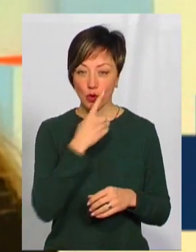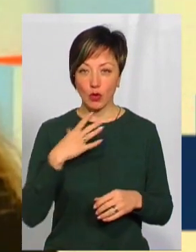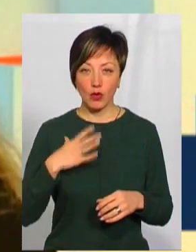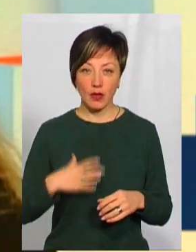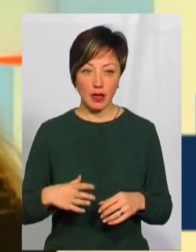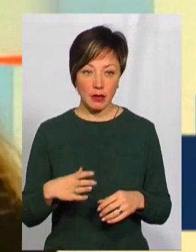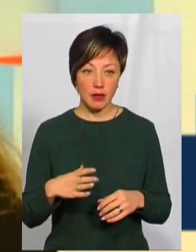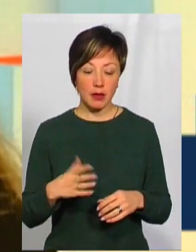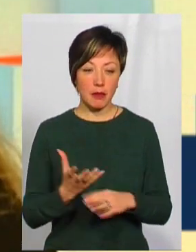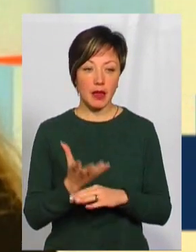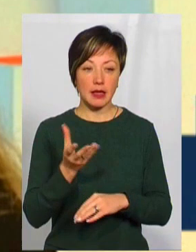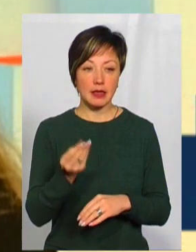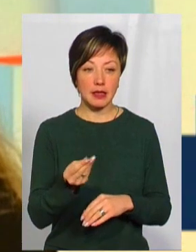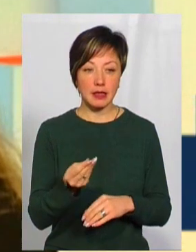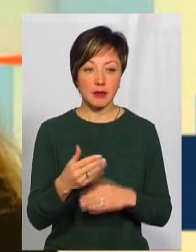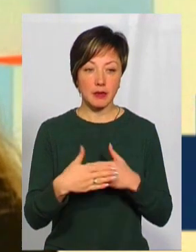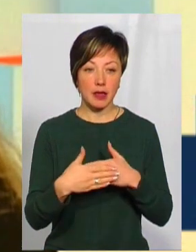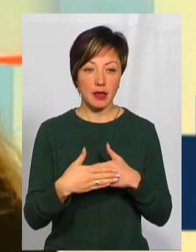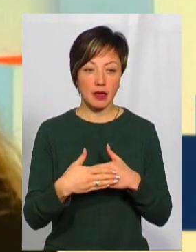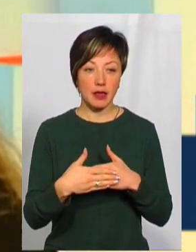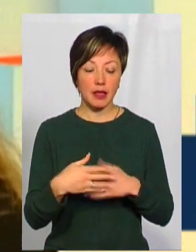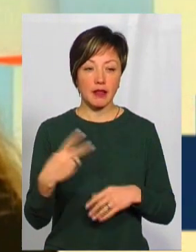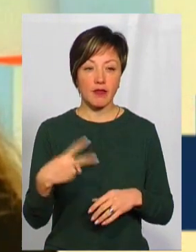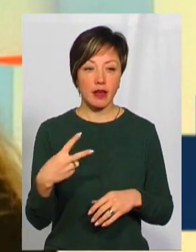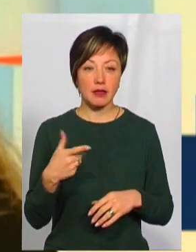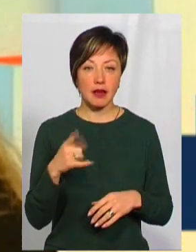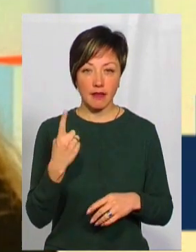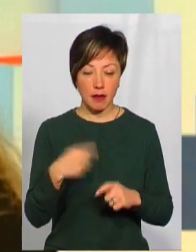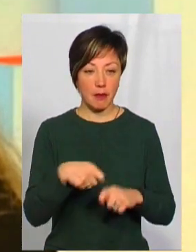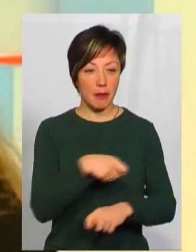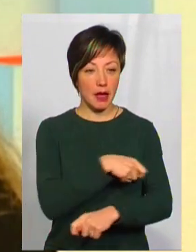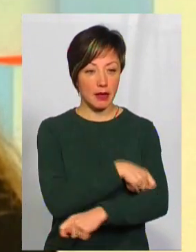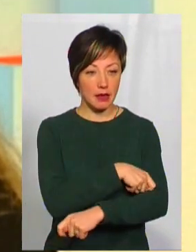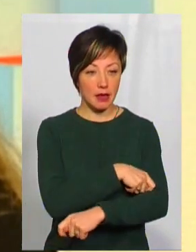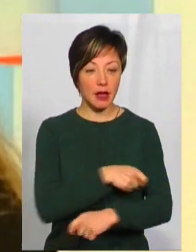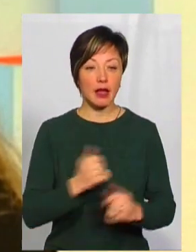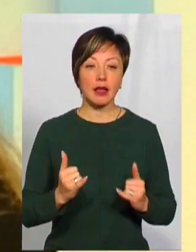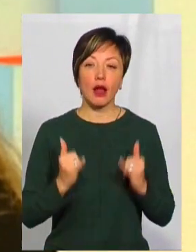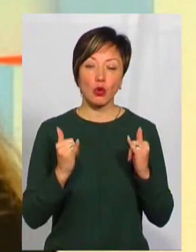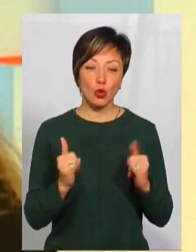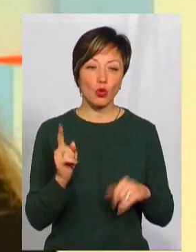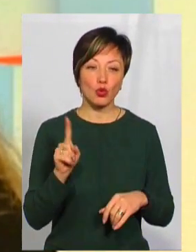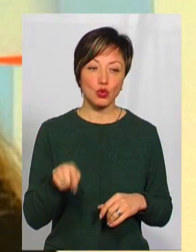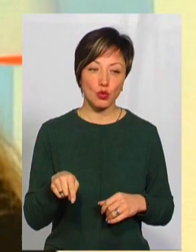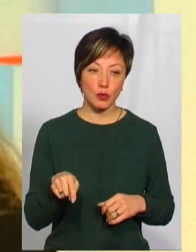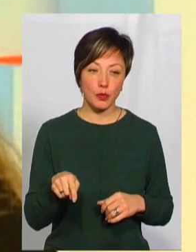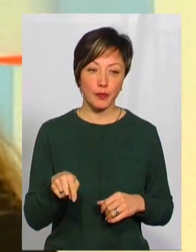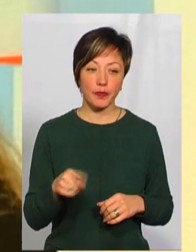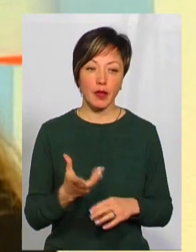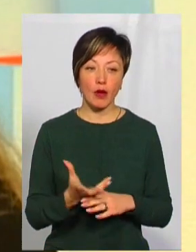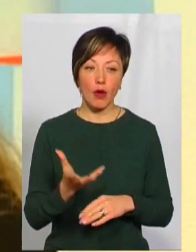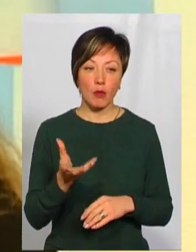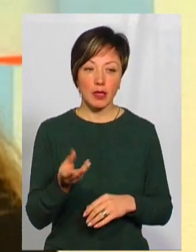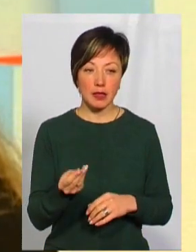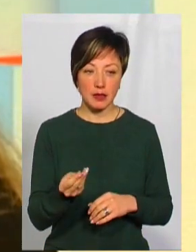за найм платити в районі 20 гривень за квадратний метр для того, щоб